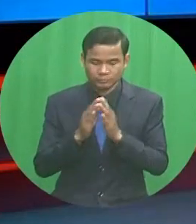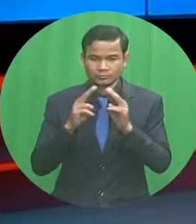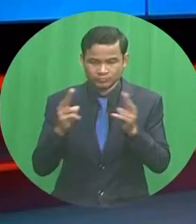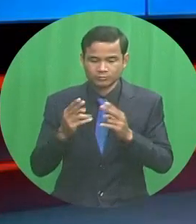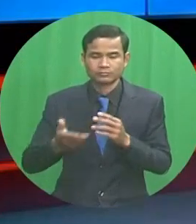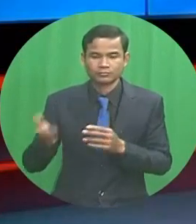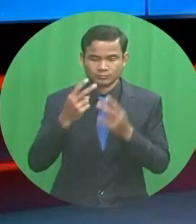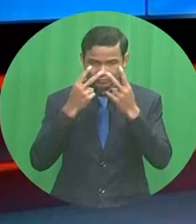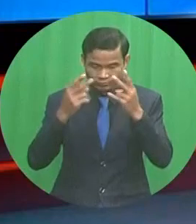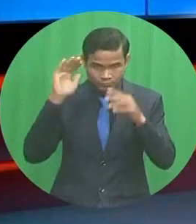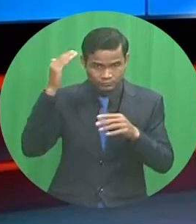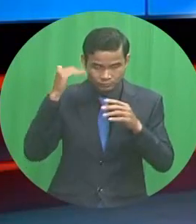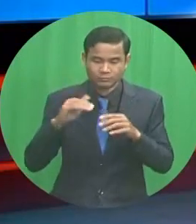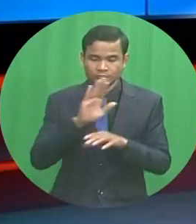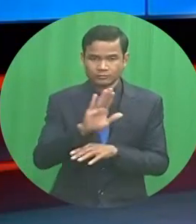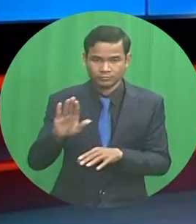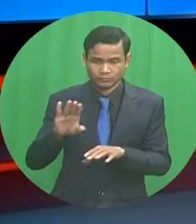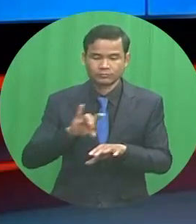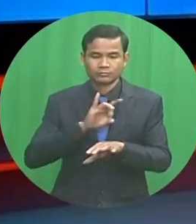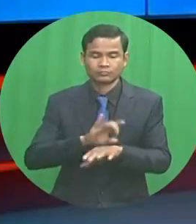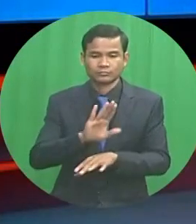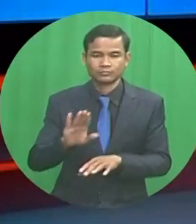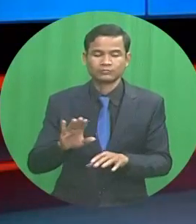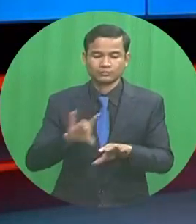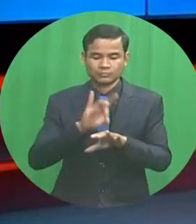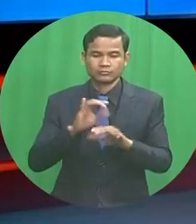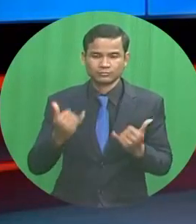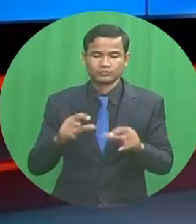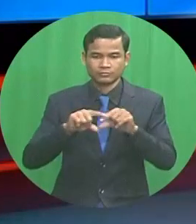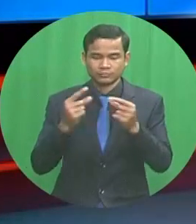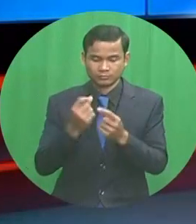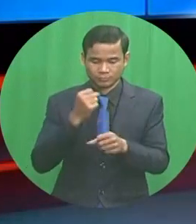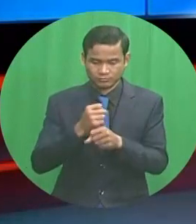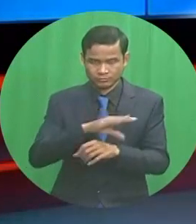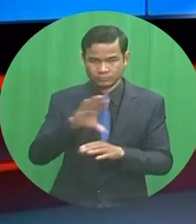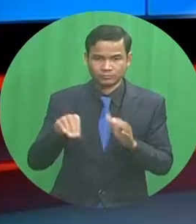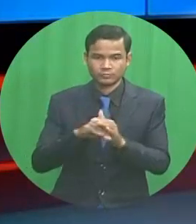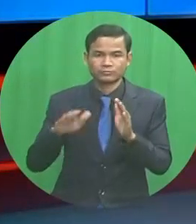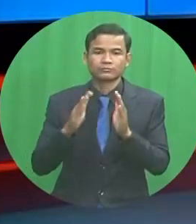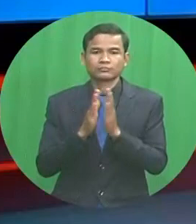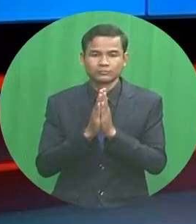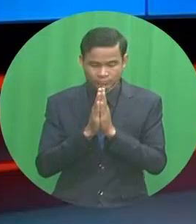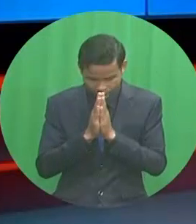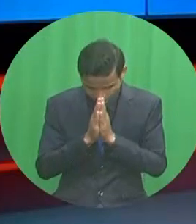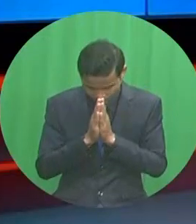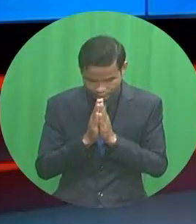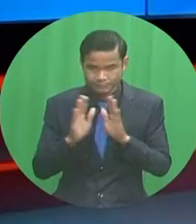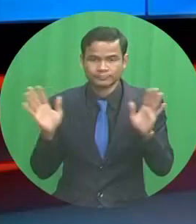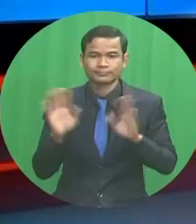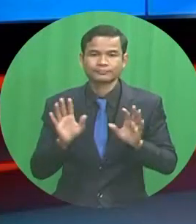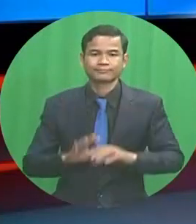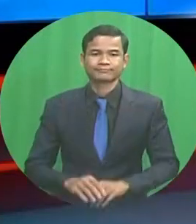ងជ្រាលជ្រៅសម្រាប់ការចំណាយពេលនៅក្នុងការតាមដានទេសនារបស់អស់លោកអ្នកគណៈដែលខ្ញុំបាទរួមជាមួយនឹងក្រុមការងារសូមអរគុណសូមគោរពលា